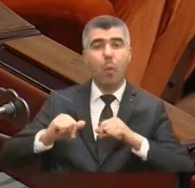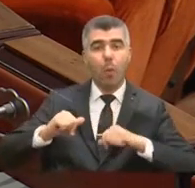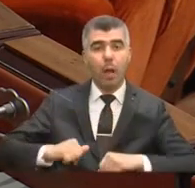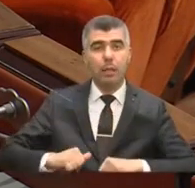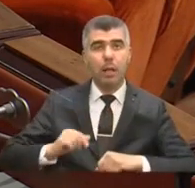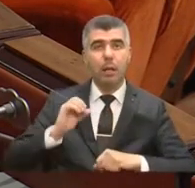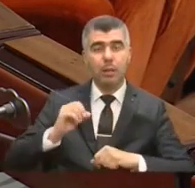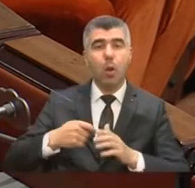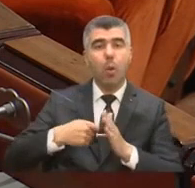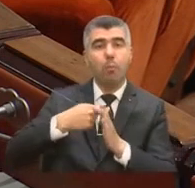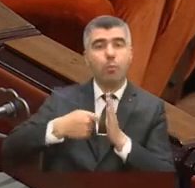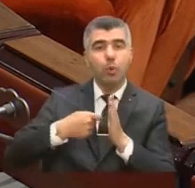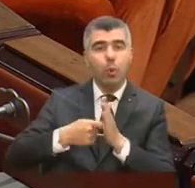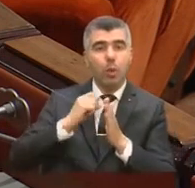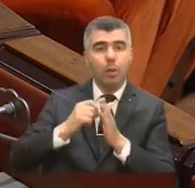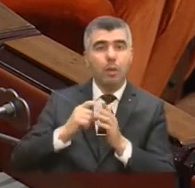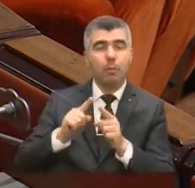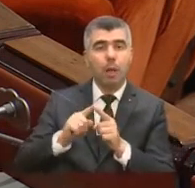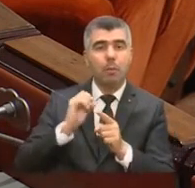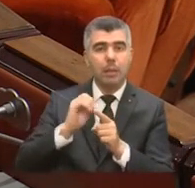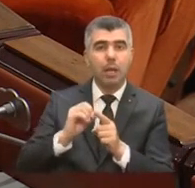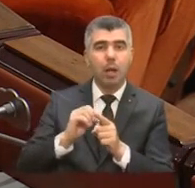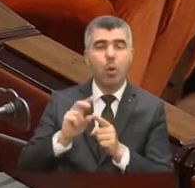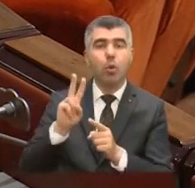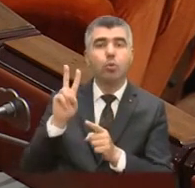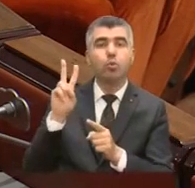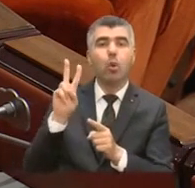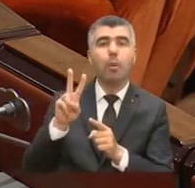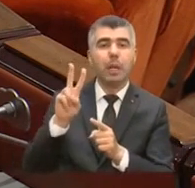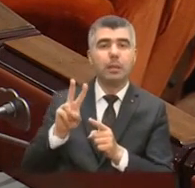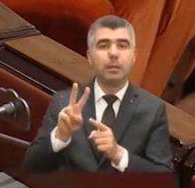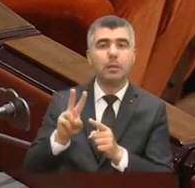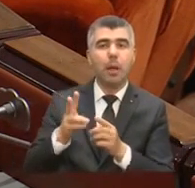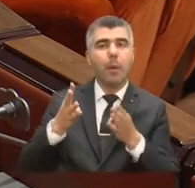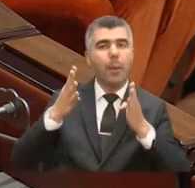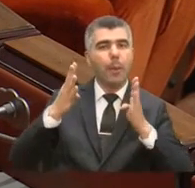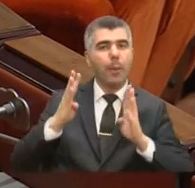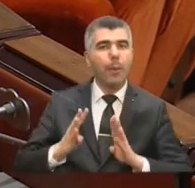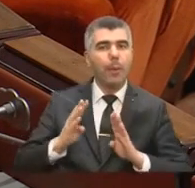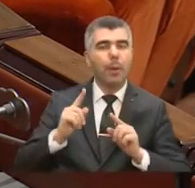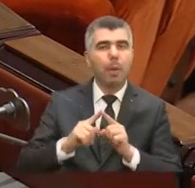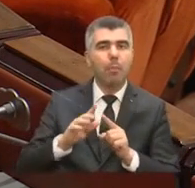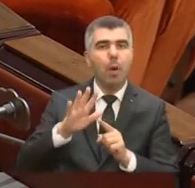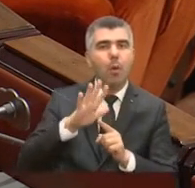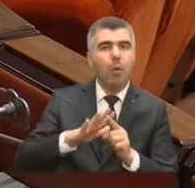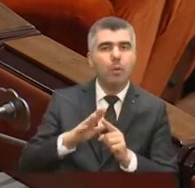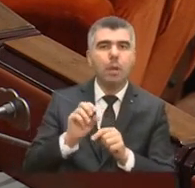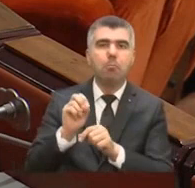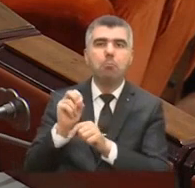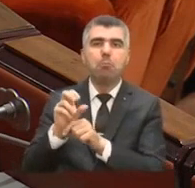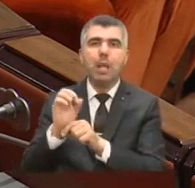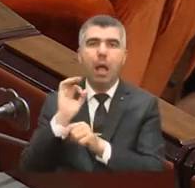السنة مشروع الحافلة الآمنة لتهدف إلى عصرانة حظيرة حافلة النقل العمومي للمسافرين